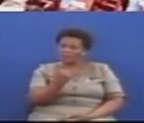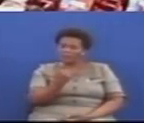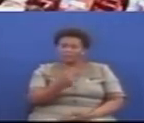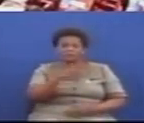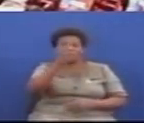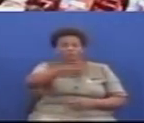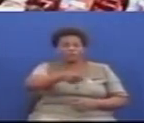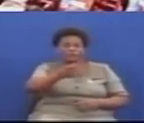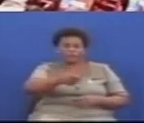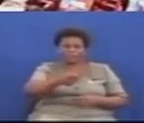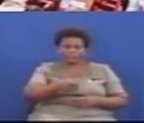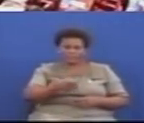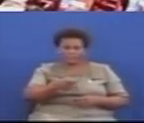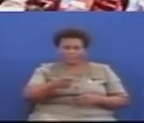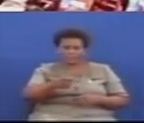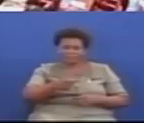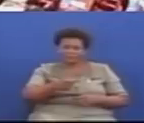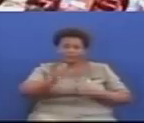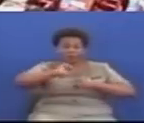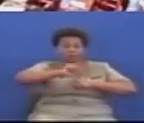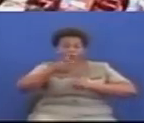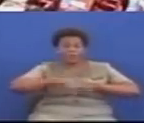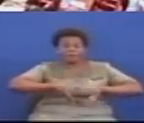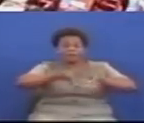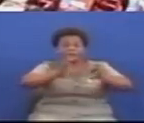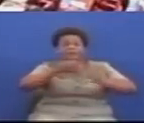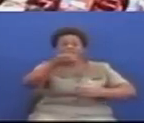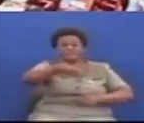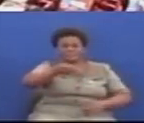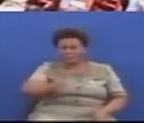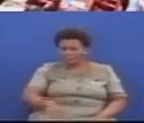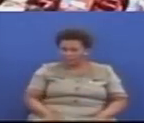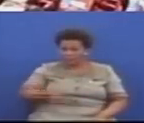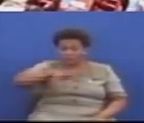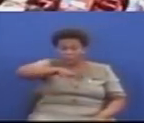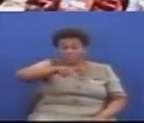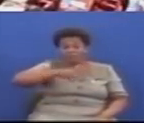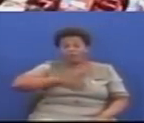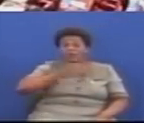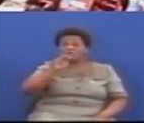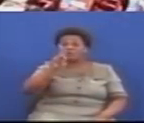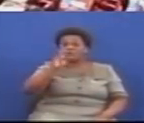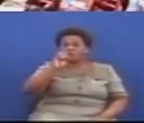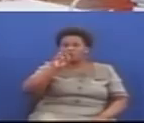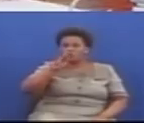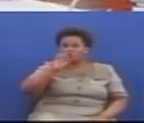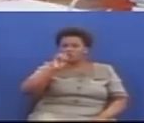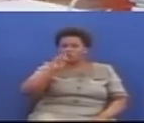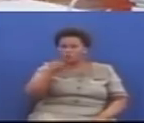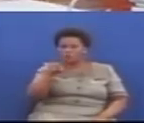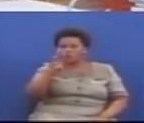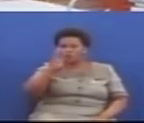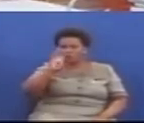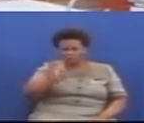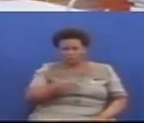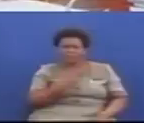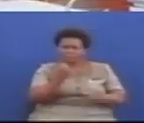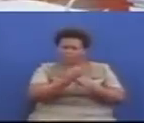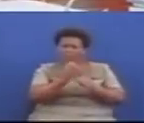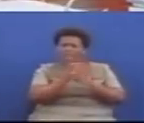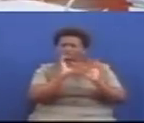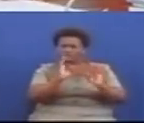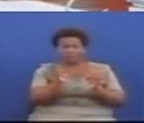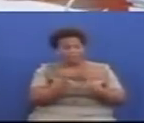wanayofanya pale Korogwe kwa ajili ya ujenzi wa zile barabara kwa kiwango cha lami na kiwango cha changarawe. Nina swali la